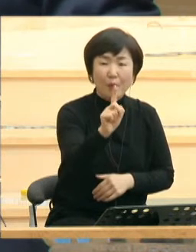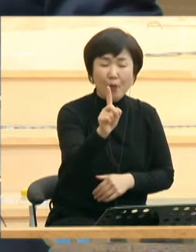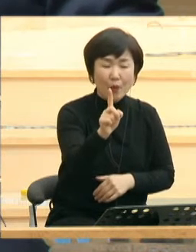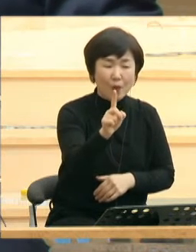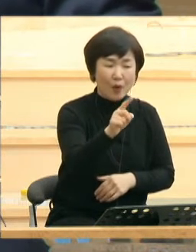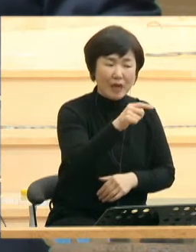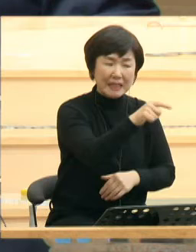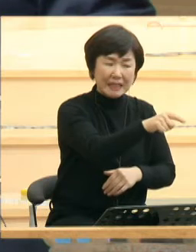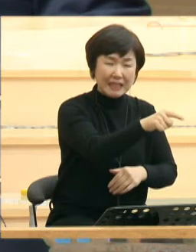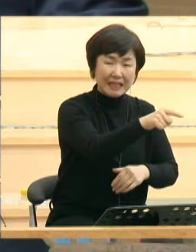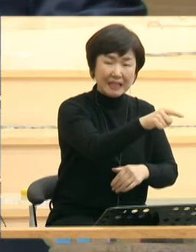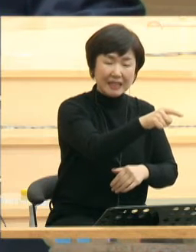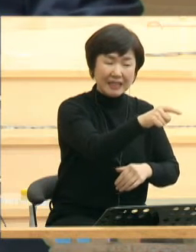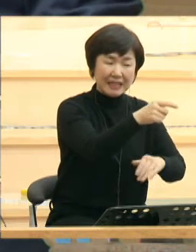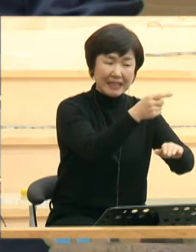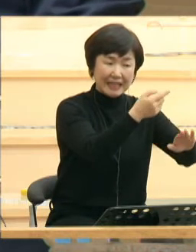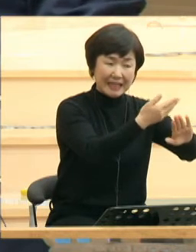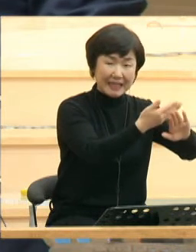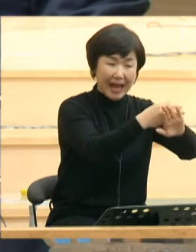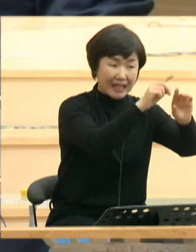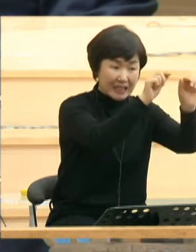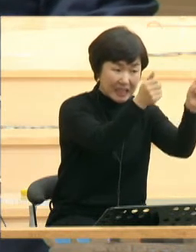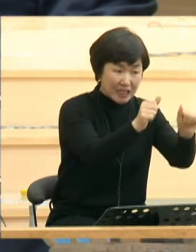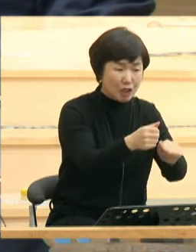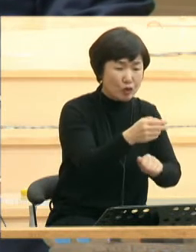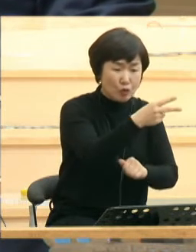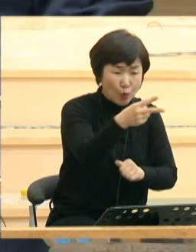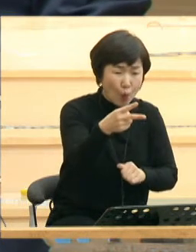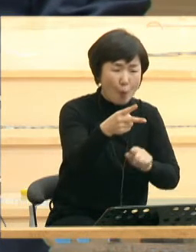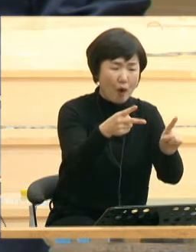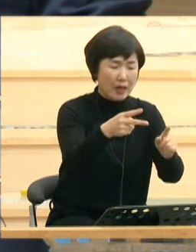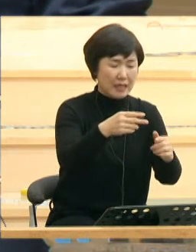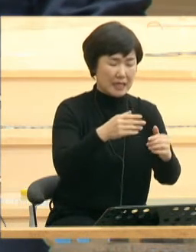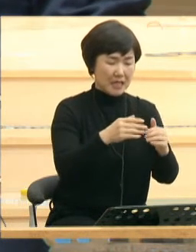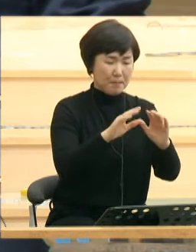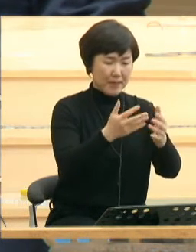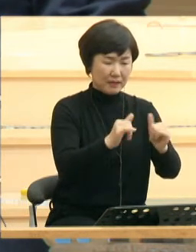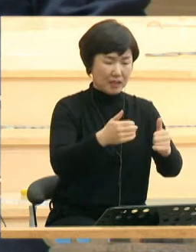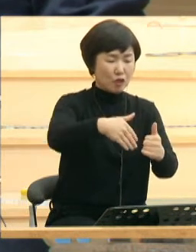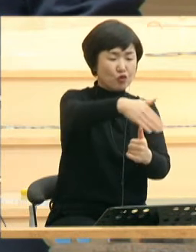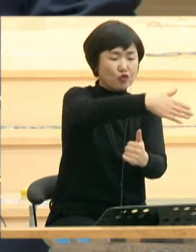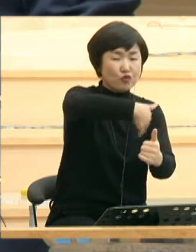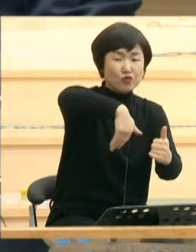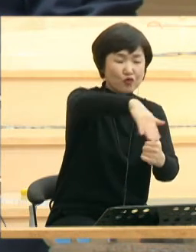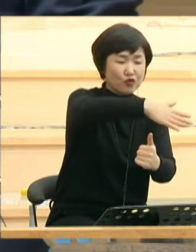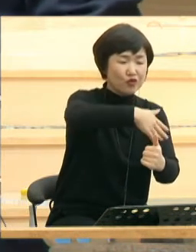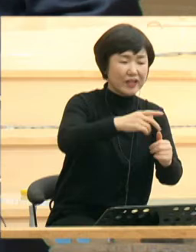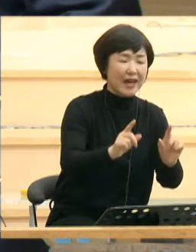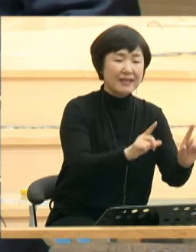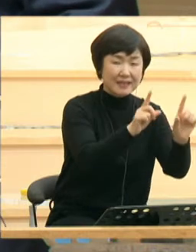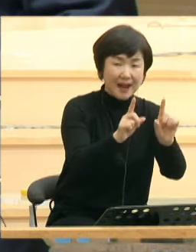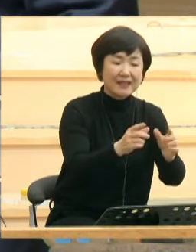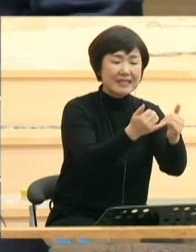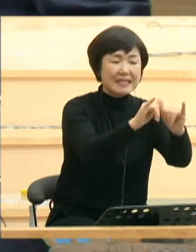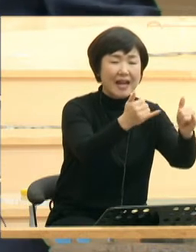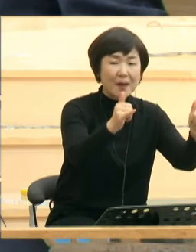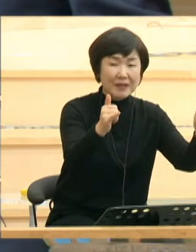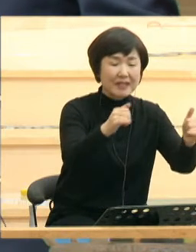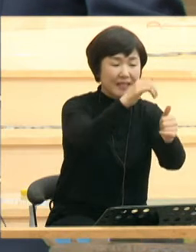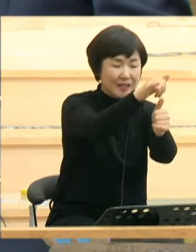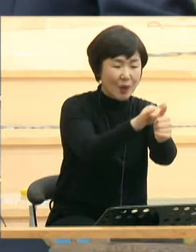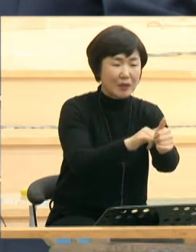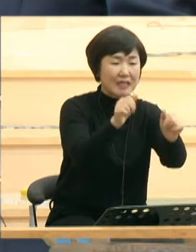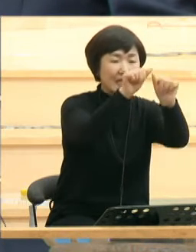그들의 주위에 있는 백성들이 신들을 따라